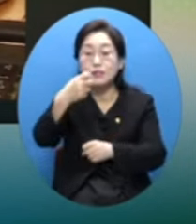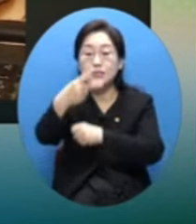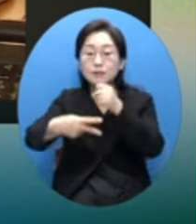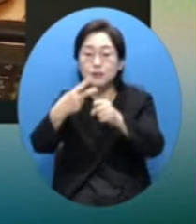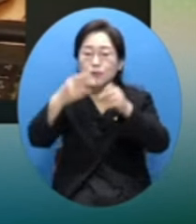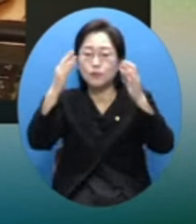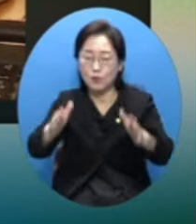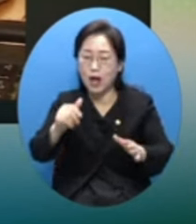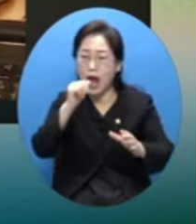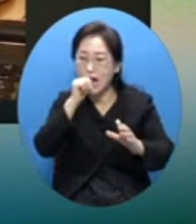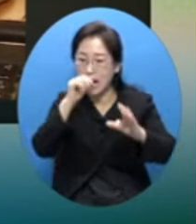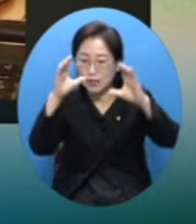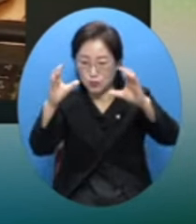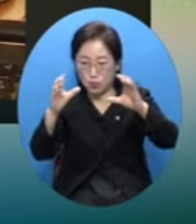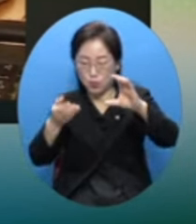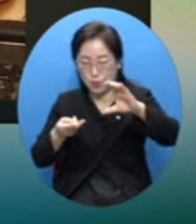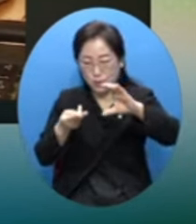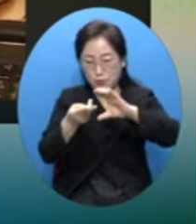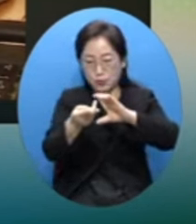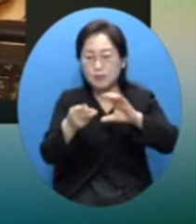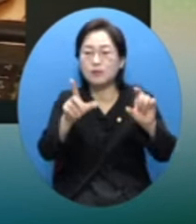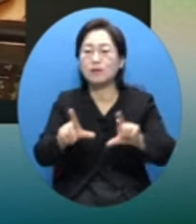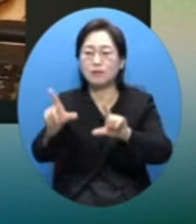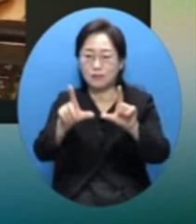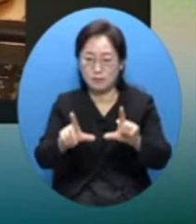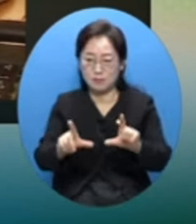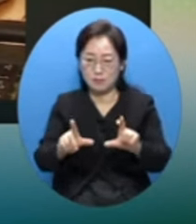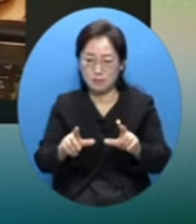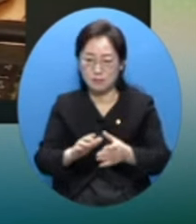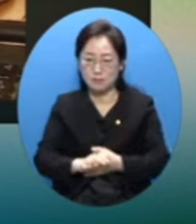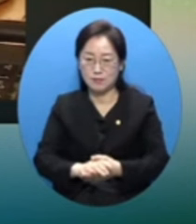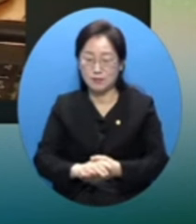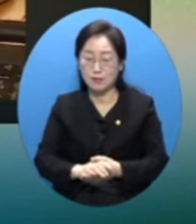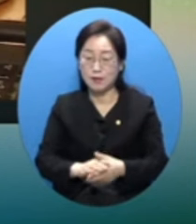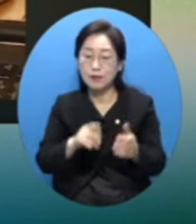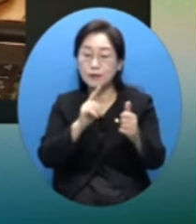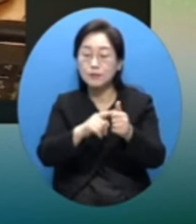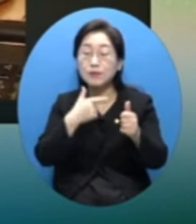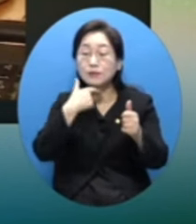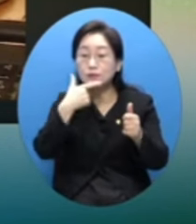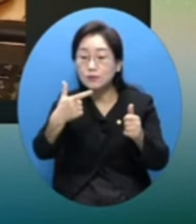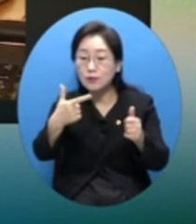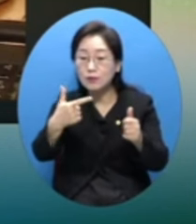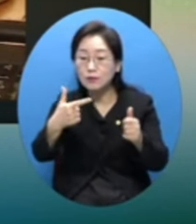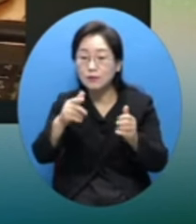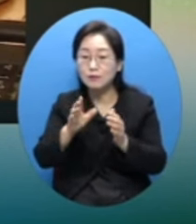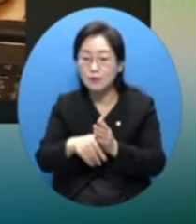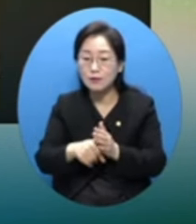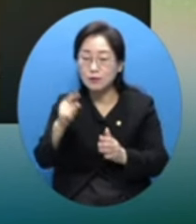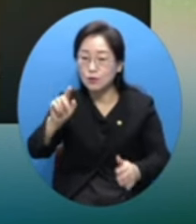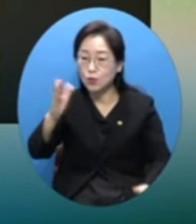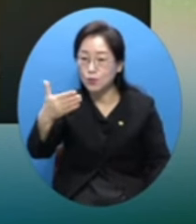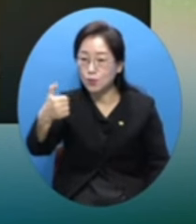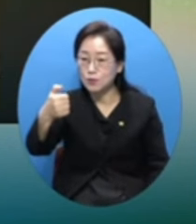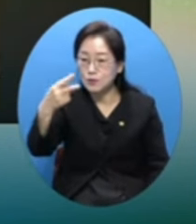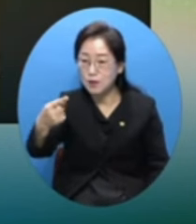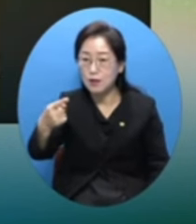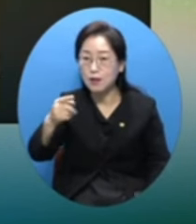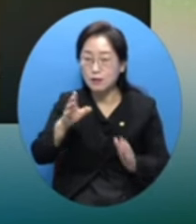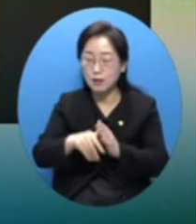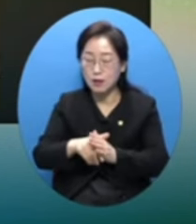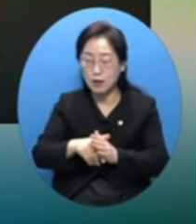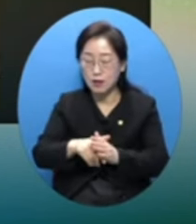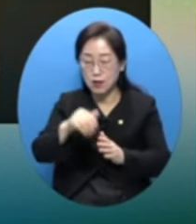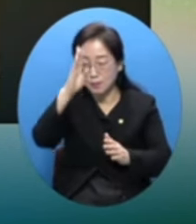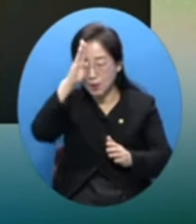철제통 속에서 살았습니다 이분이 엿 살 때 1952년 수 마에